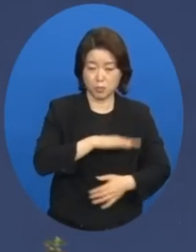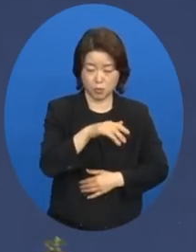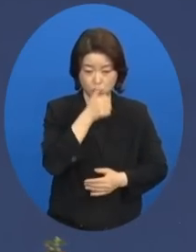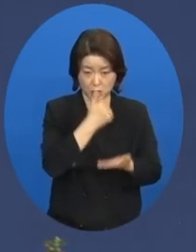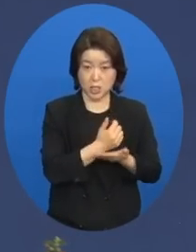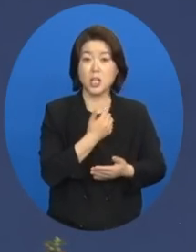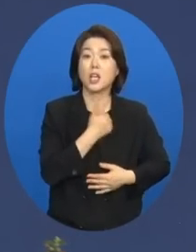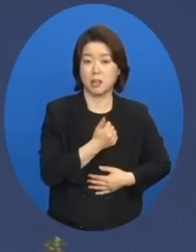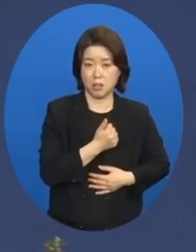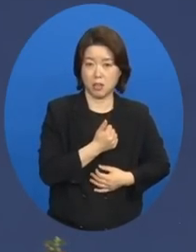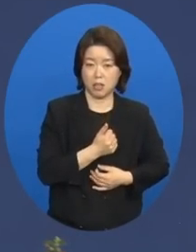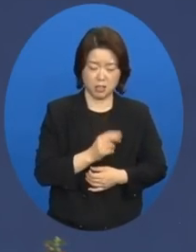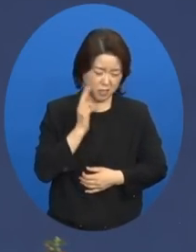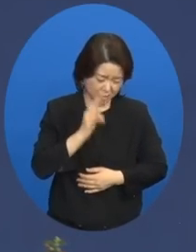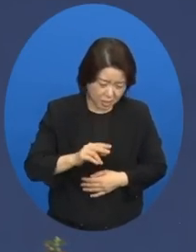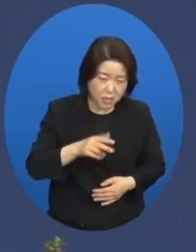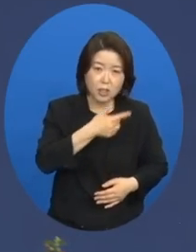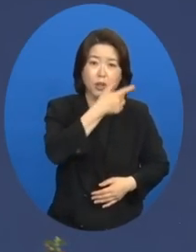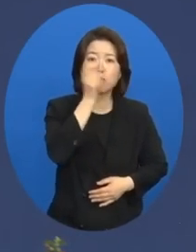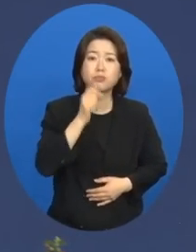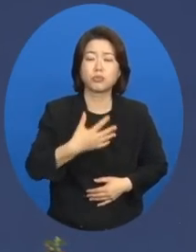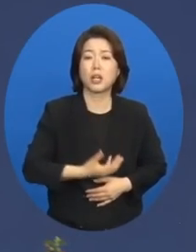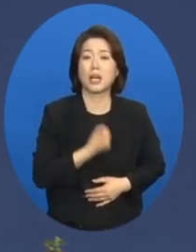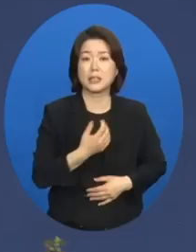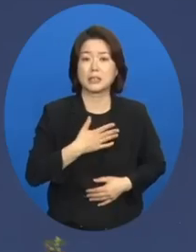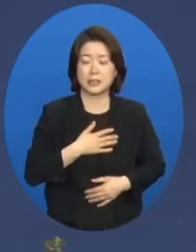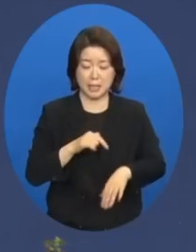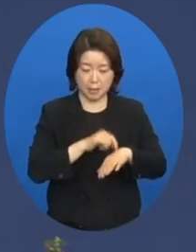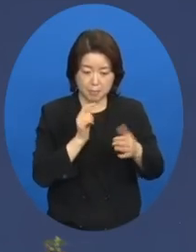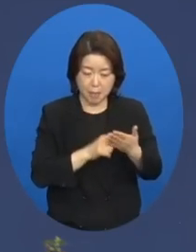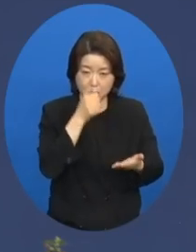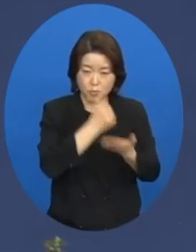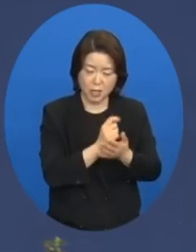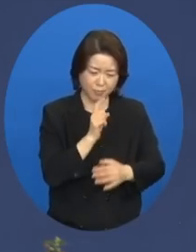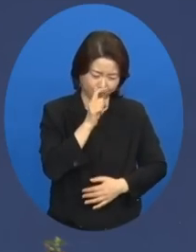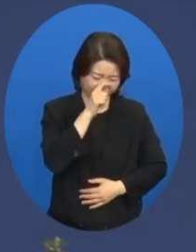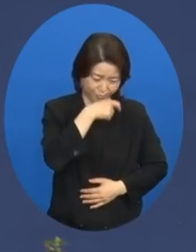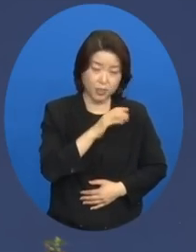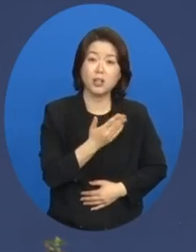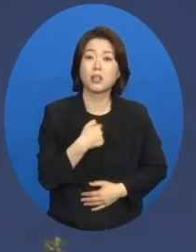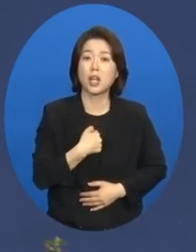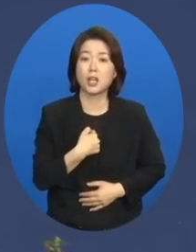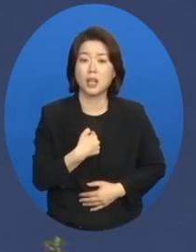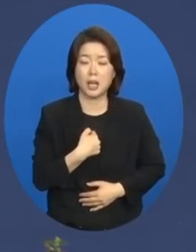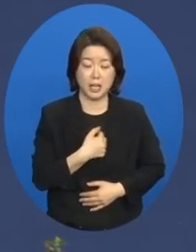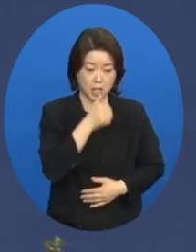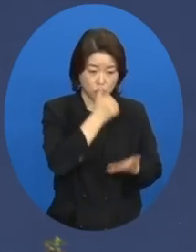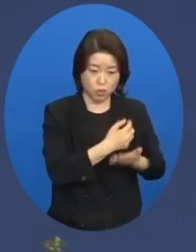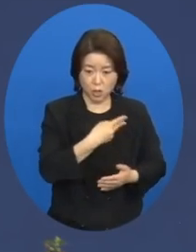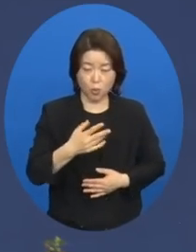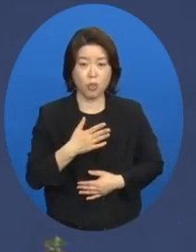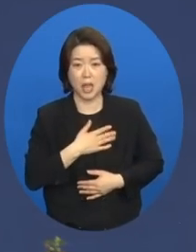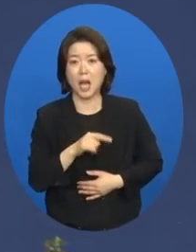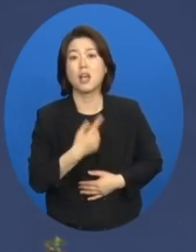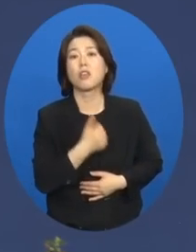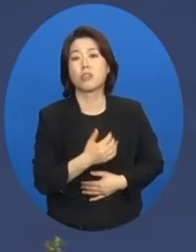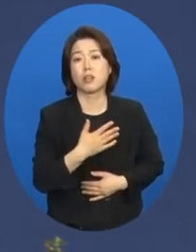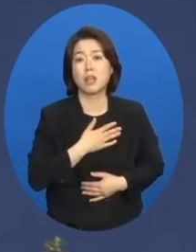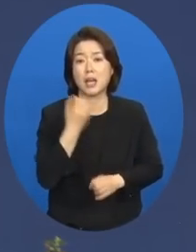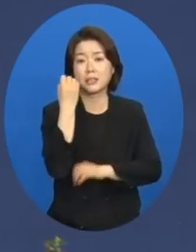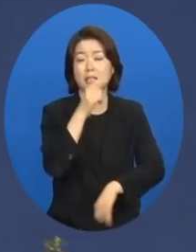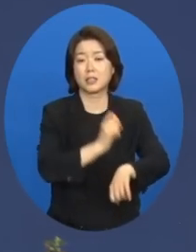된 치명적 결함을 가지고 있는 내 마음의 죄로 오염되어서 죄곧 나요 나고 죄였던 이